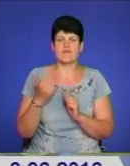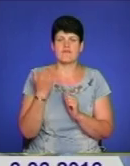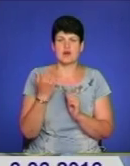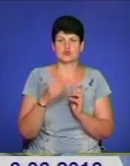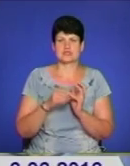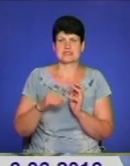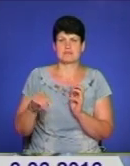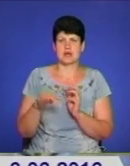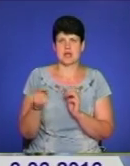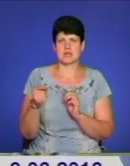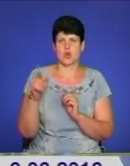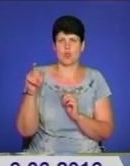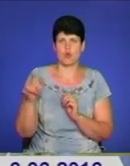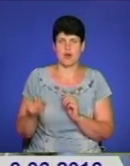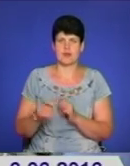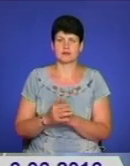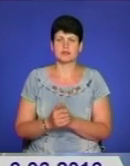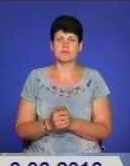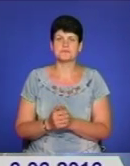земляка, тернополянина.